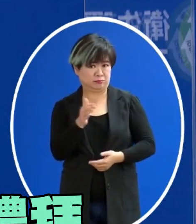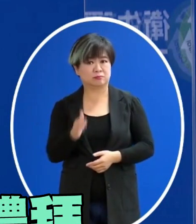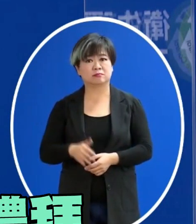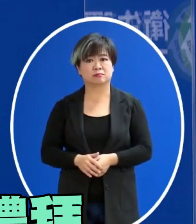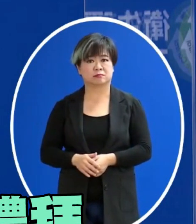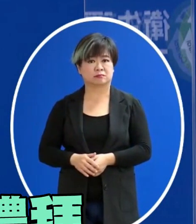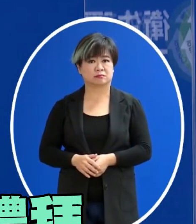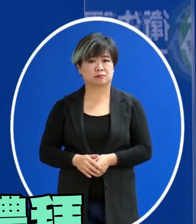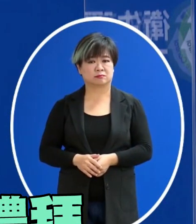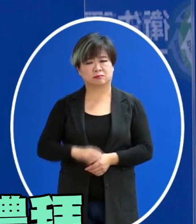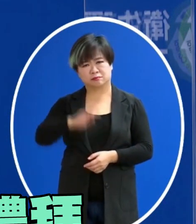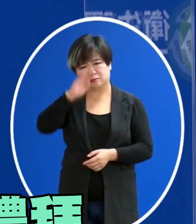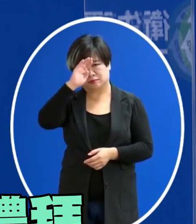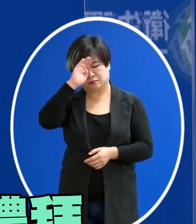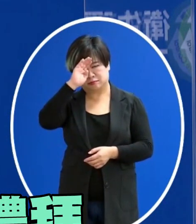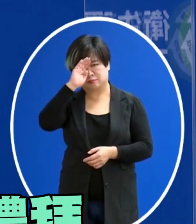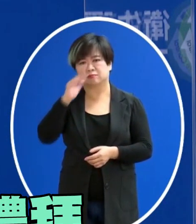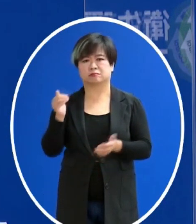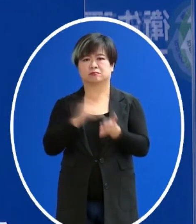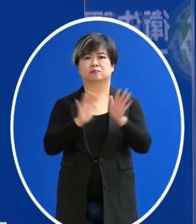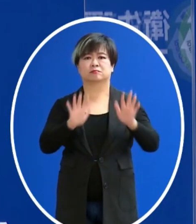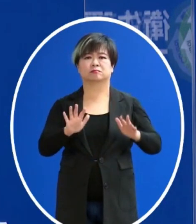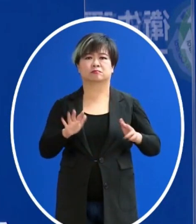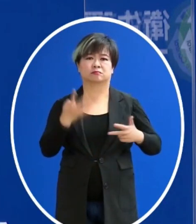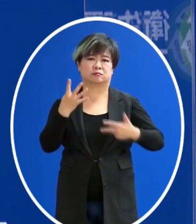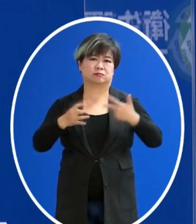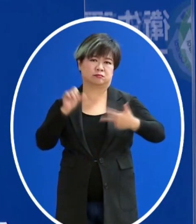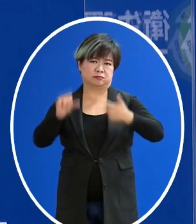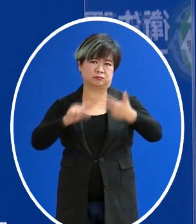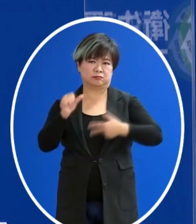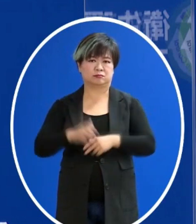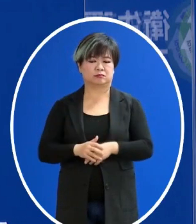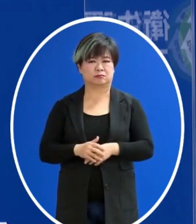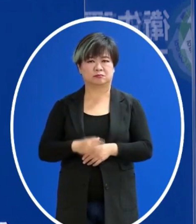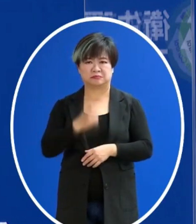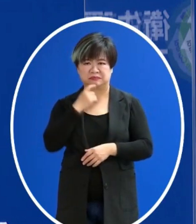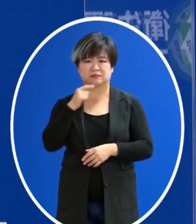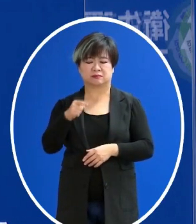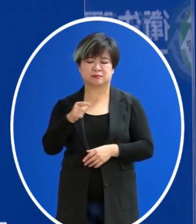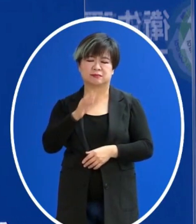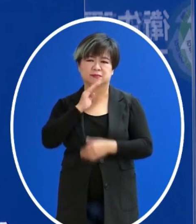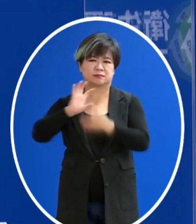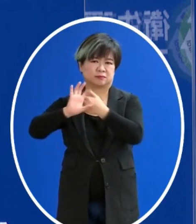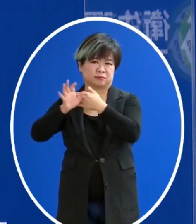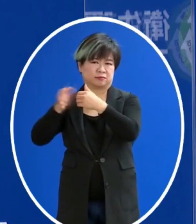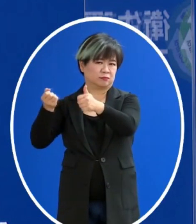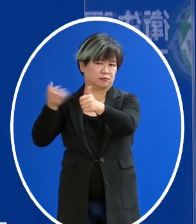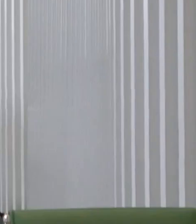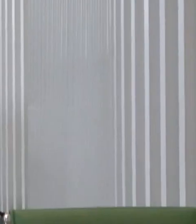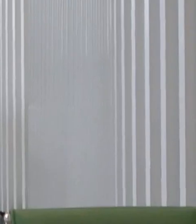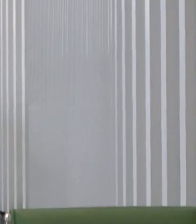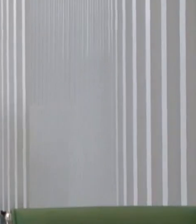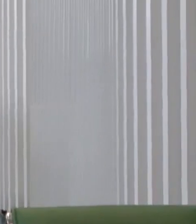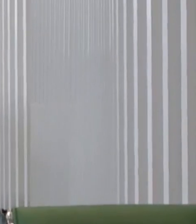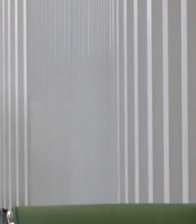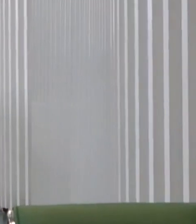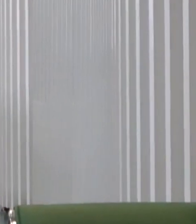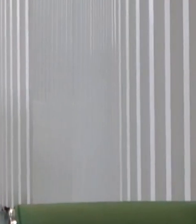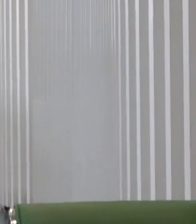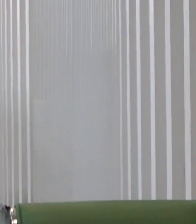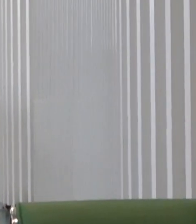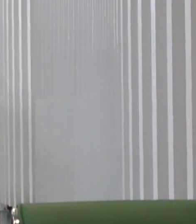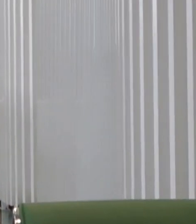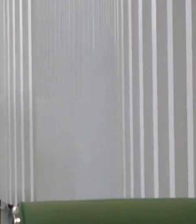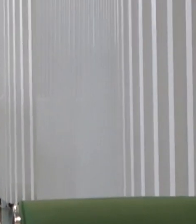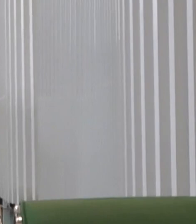可能已经发病了4-5个礼拜那我们推测还是以境外移入的感染为可能性最高。 看来目前对于这